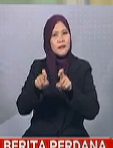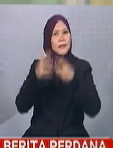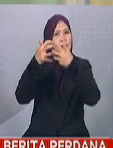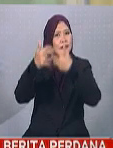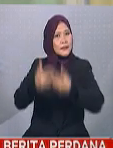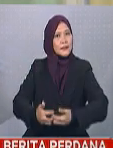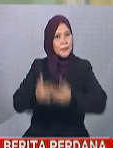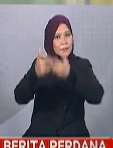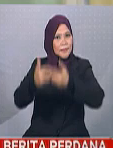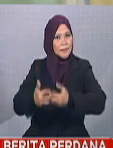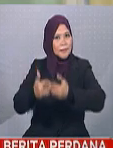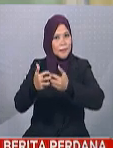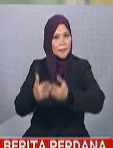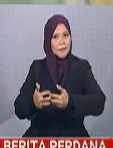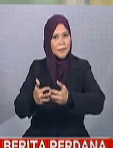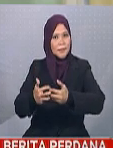kilang